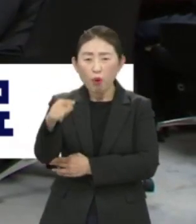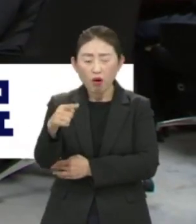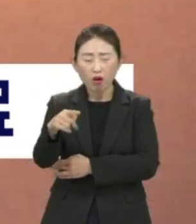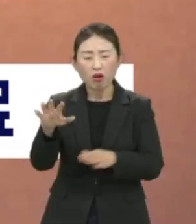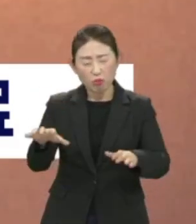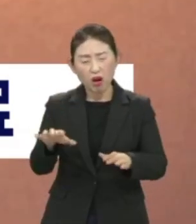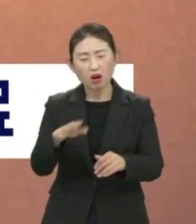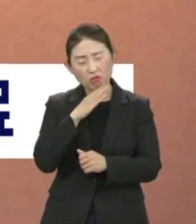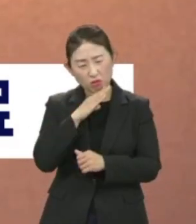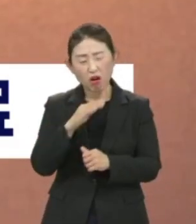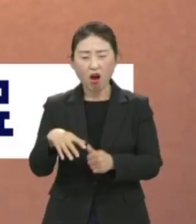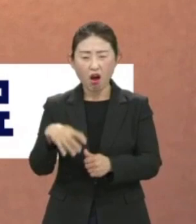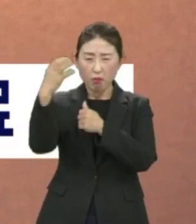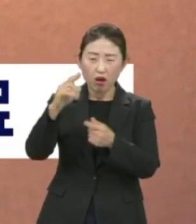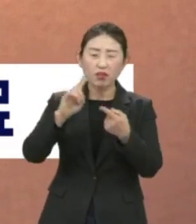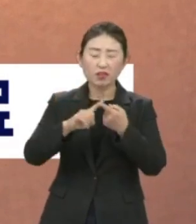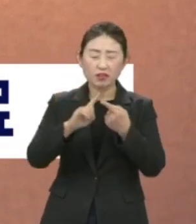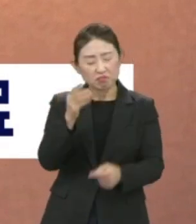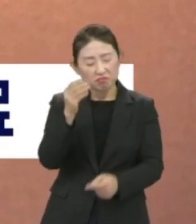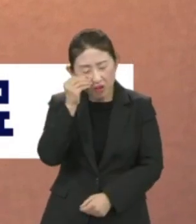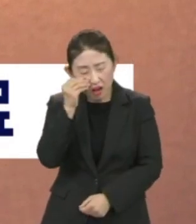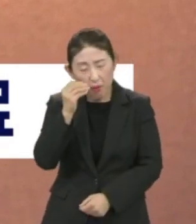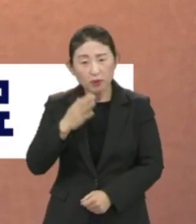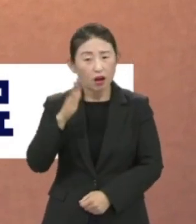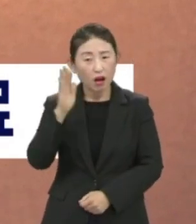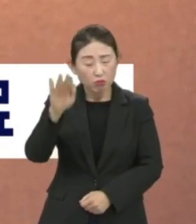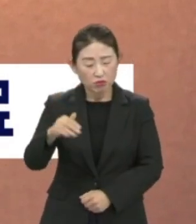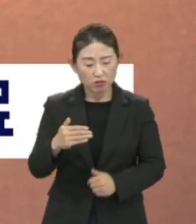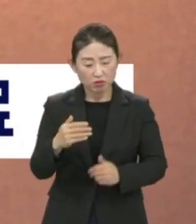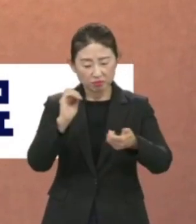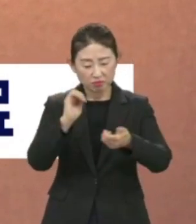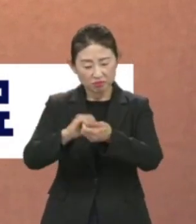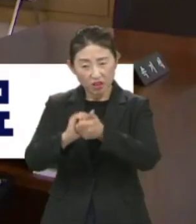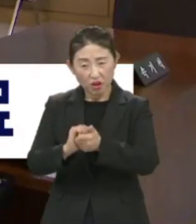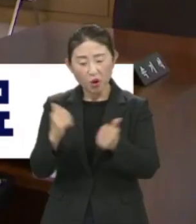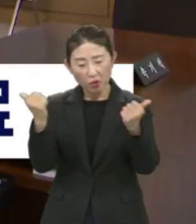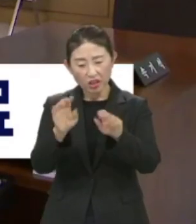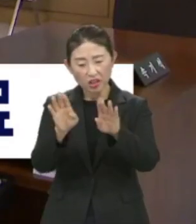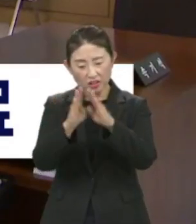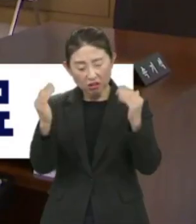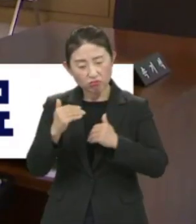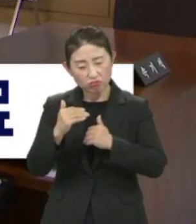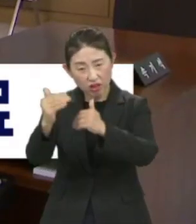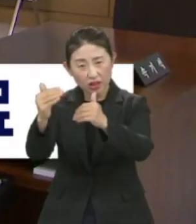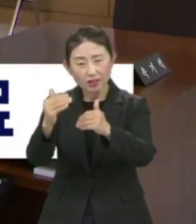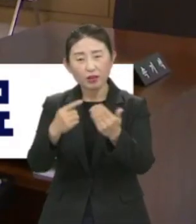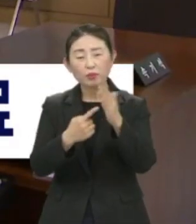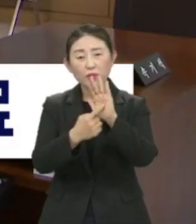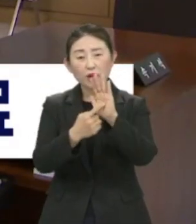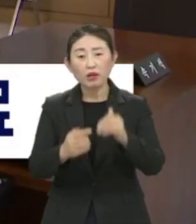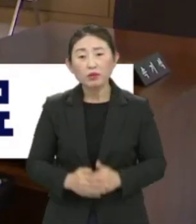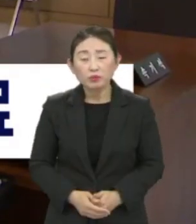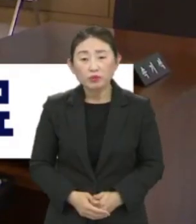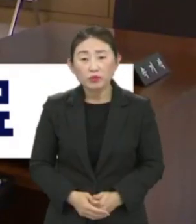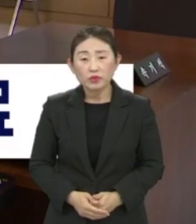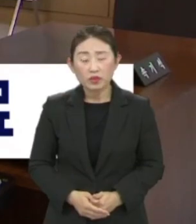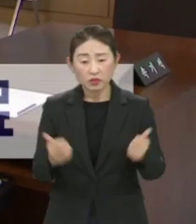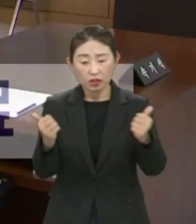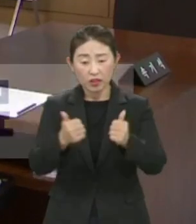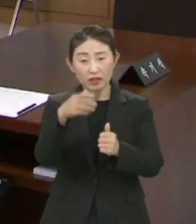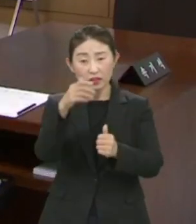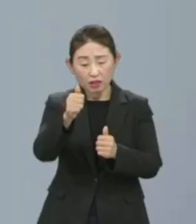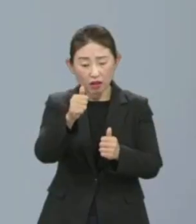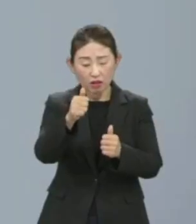받아들인다면 정례회 등 일정의 차질이 없도록 최선을 다하겠다고 말했습니다 대덕 구에는 후반기 의장단 선출